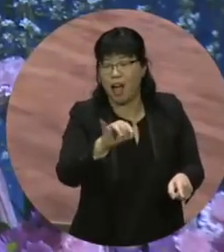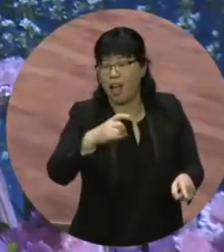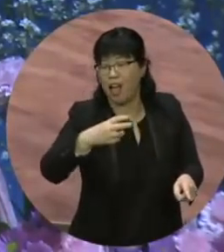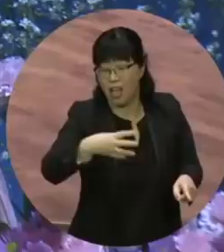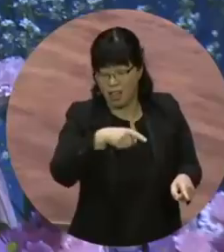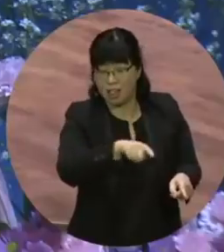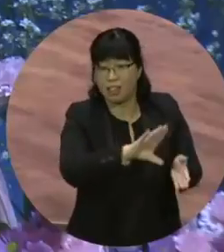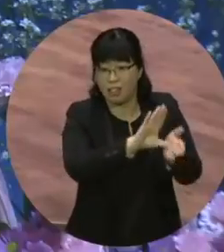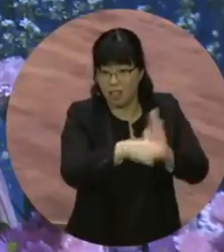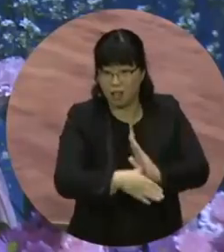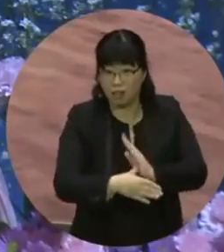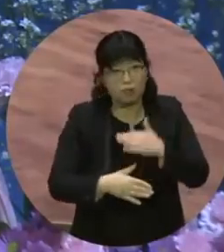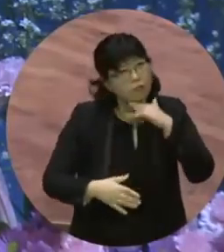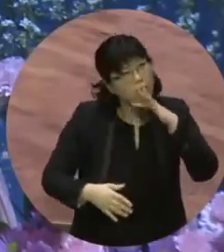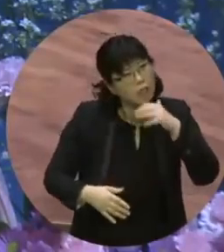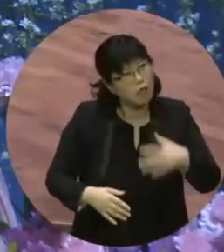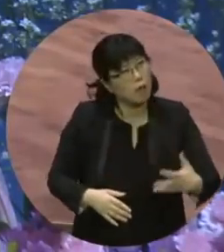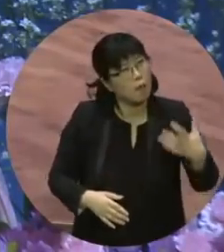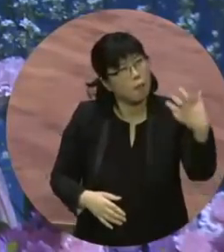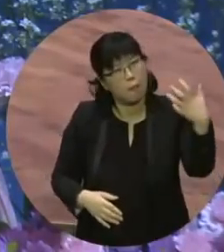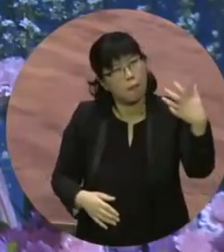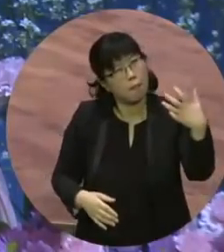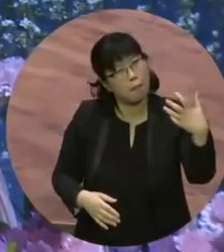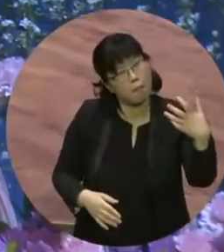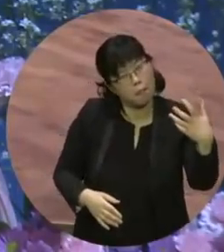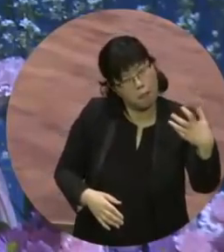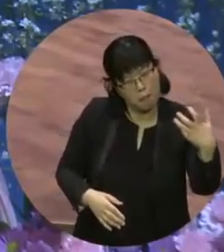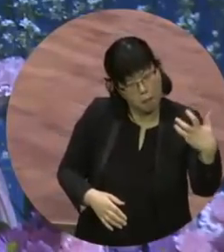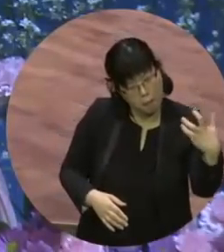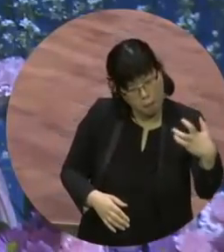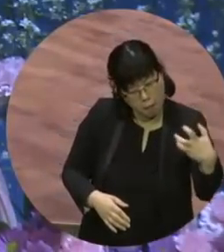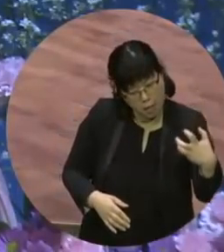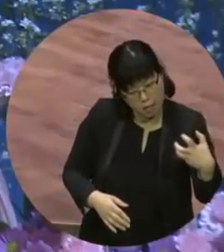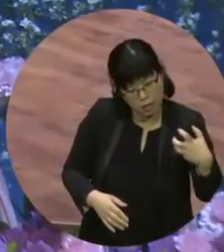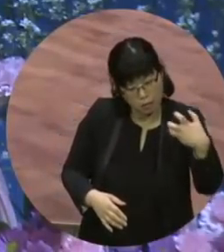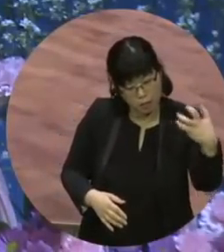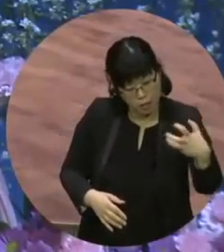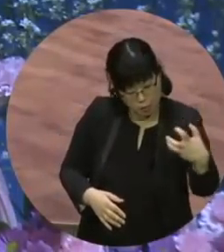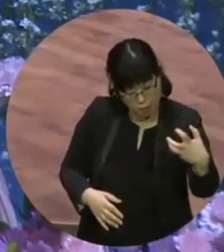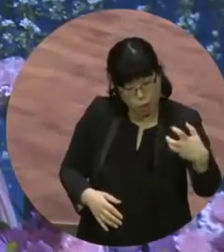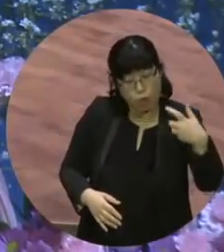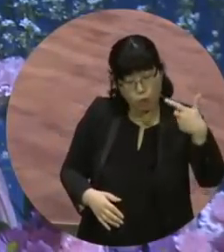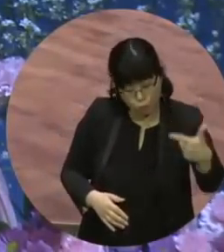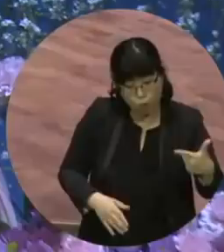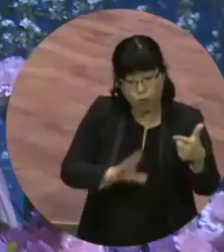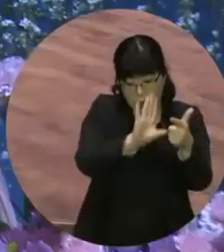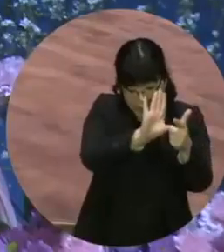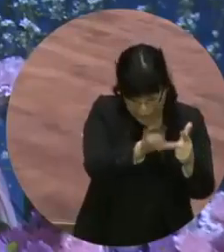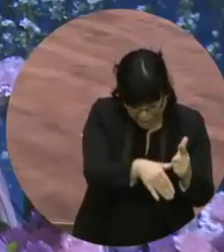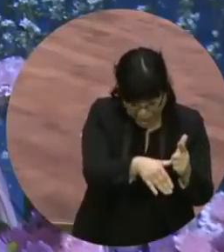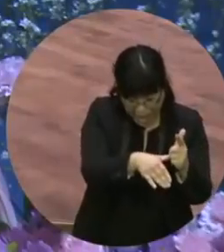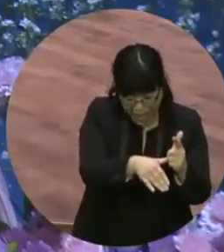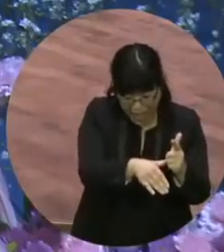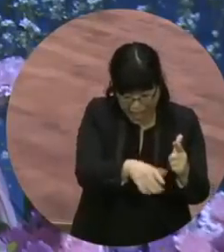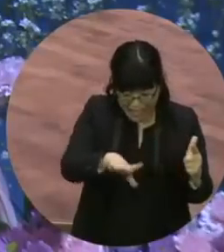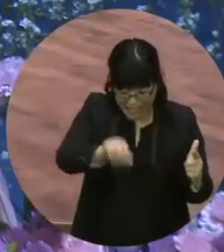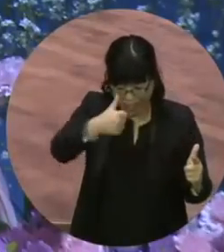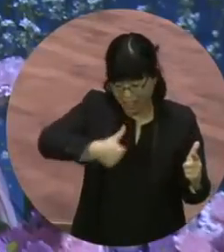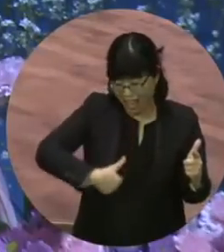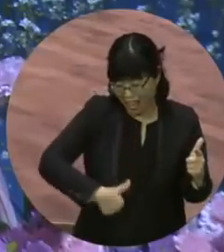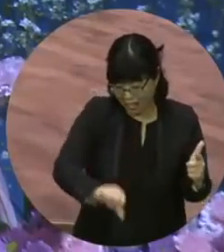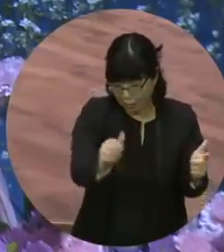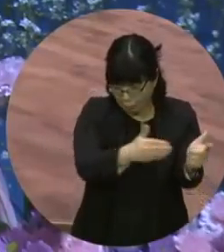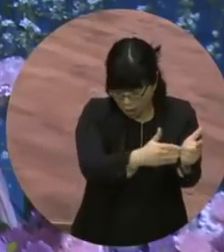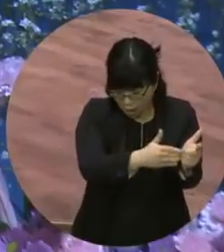86세라는 사실을 언급했는데 창세기 바로 17장에 아브라함이 99세라고 말하고 있어요.